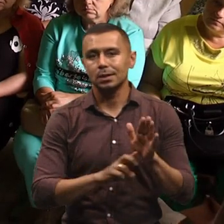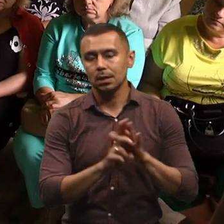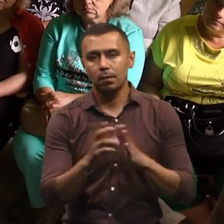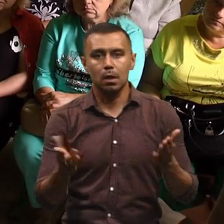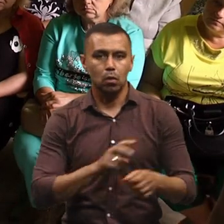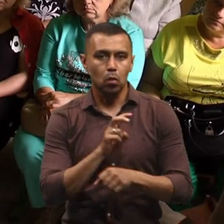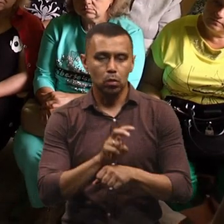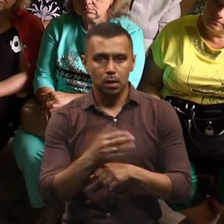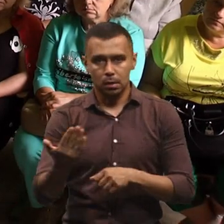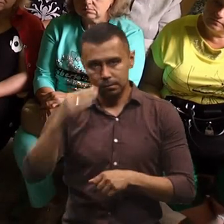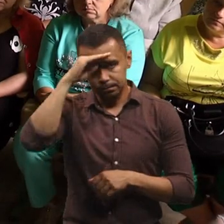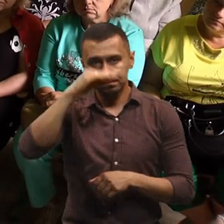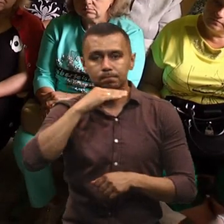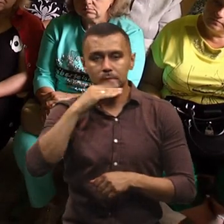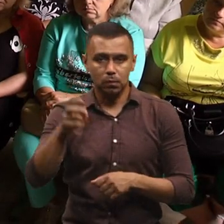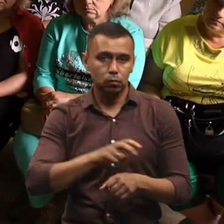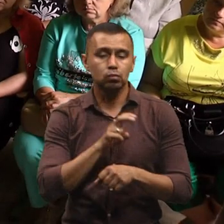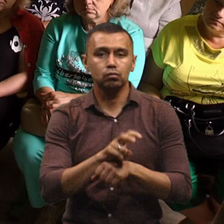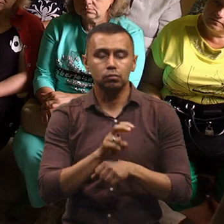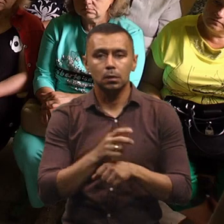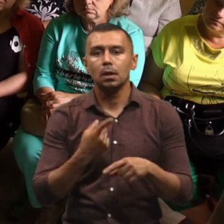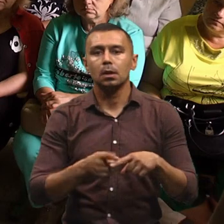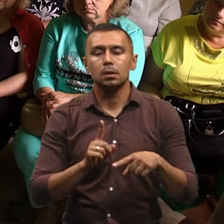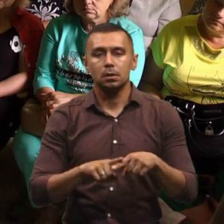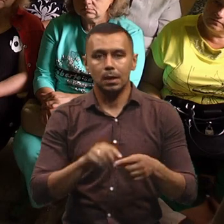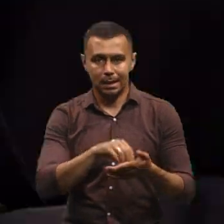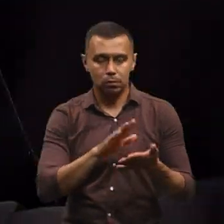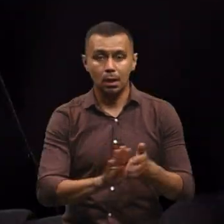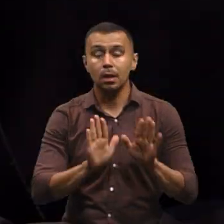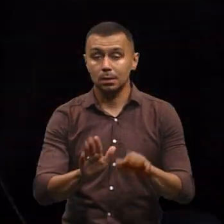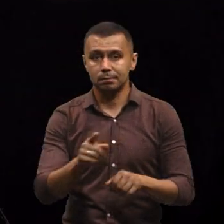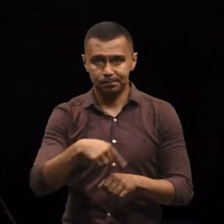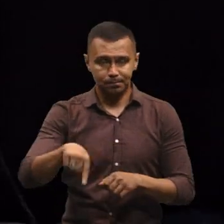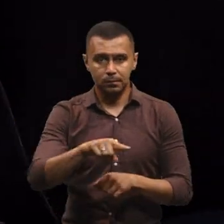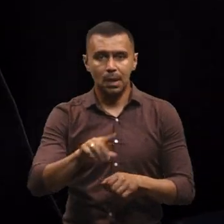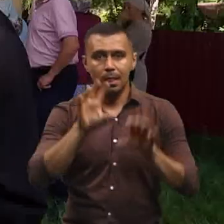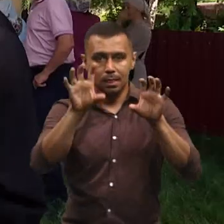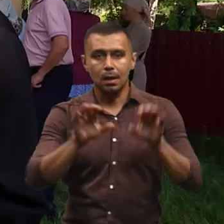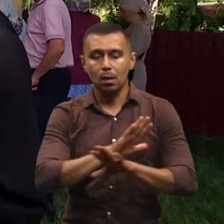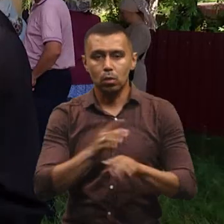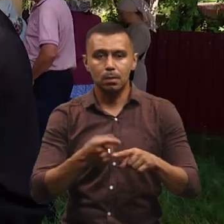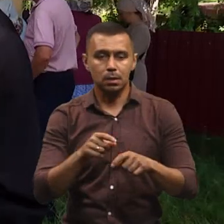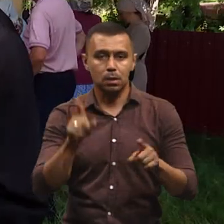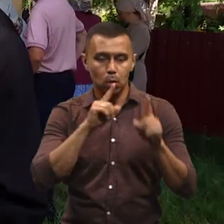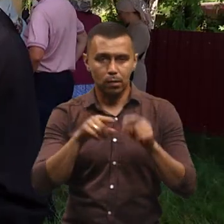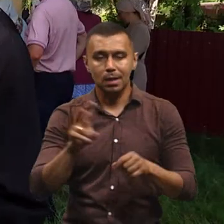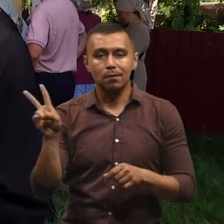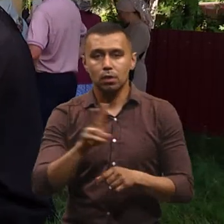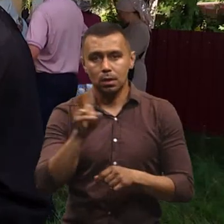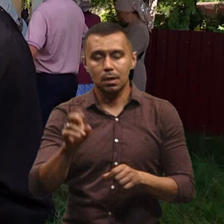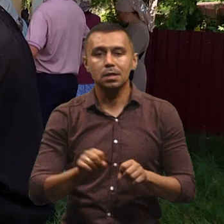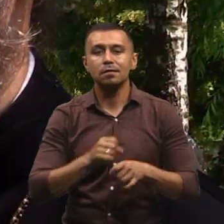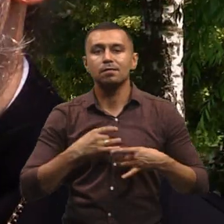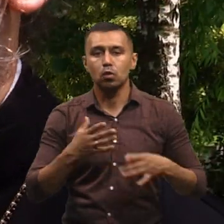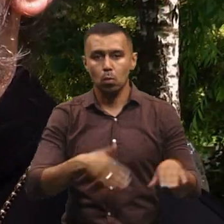які ходили їхні батьки вони ходять І це реєструються лише ті незаконними ці збори називають священик свято-покровського